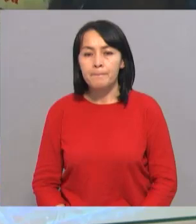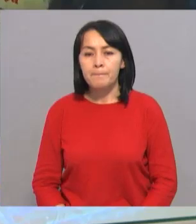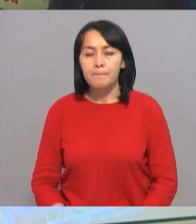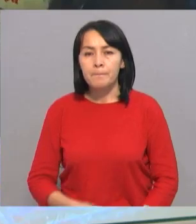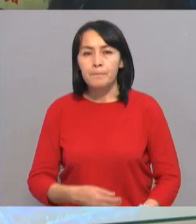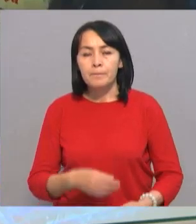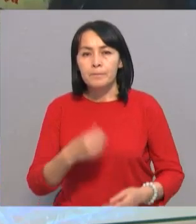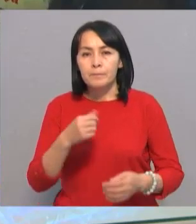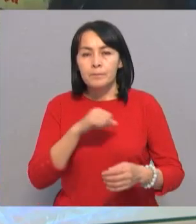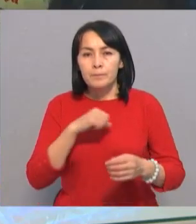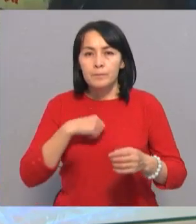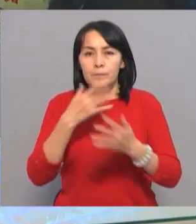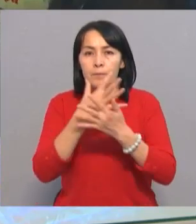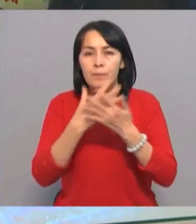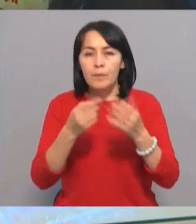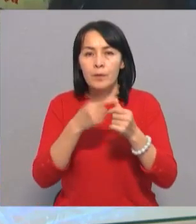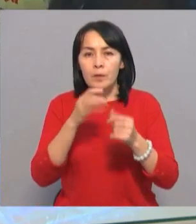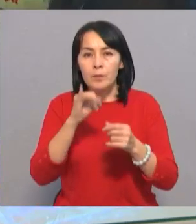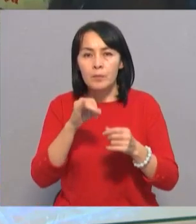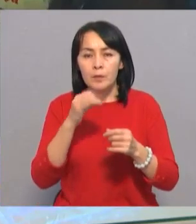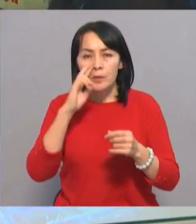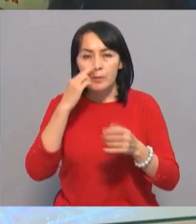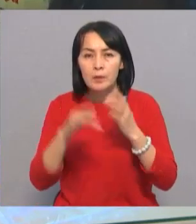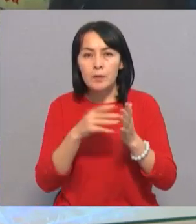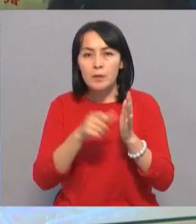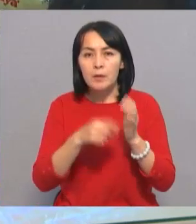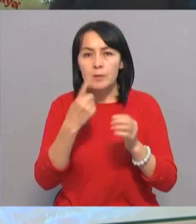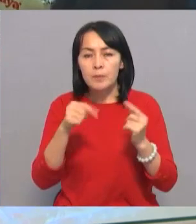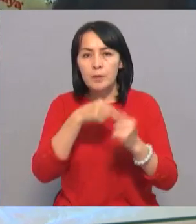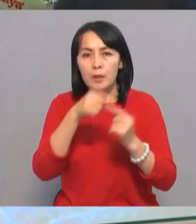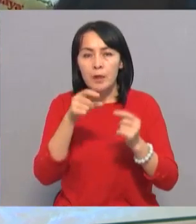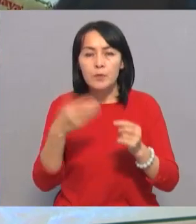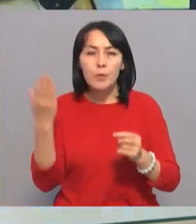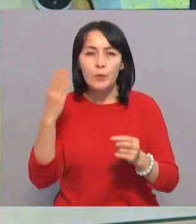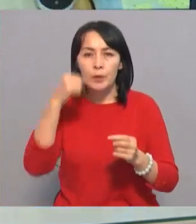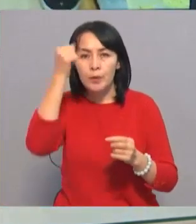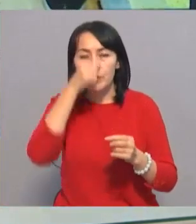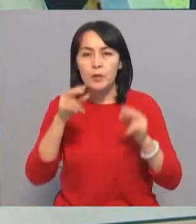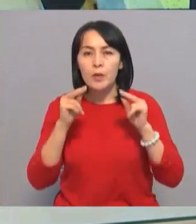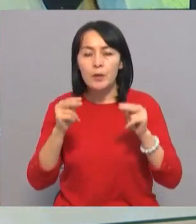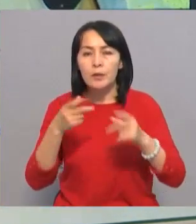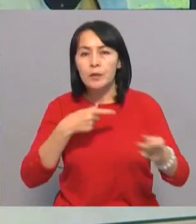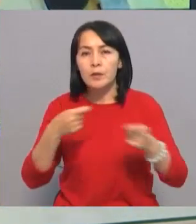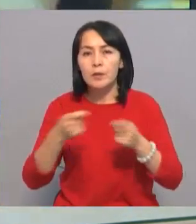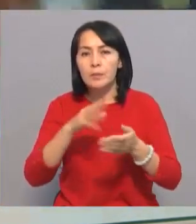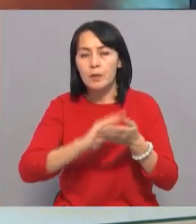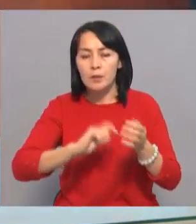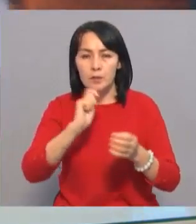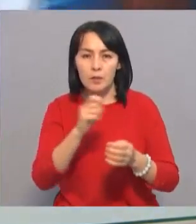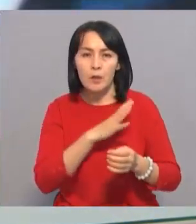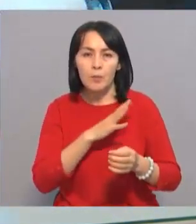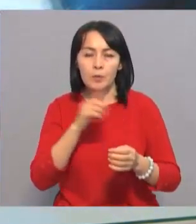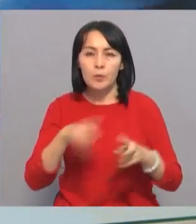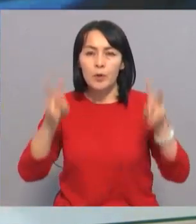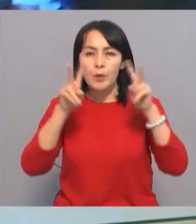Жеке брендімнің атауына нұқсан келді деп Шымкенттік 61 кәсіпкер өткен жылы әділет департаментіне шағым түсірген.